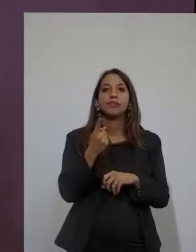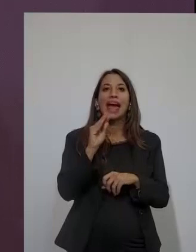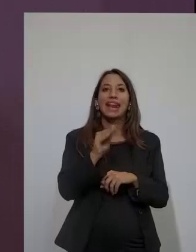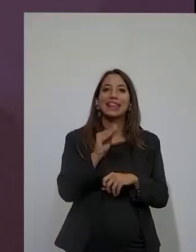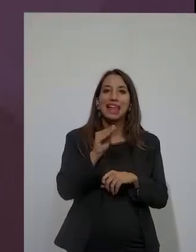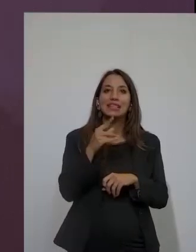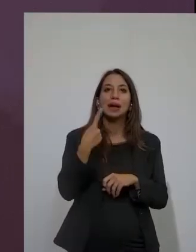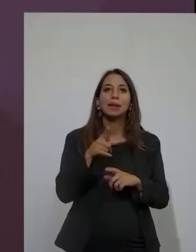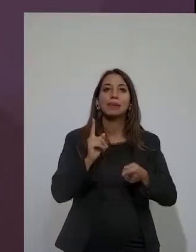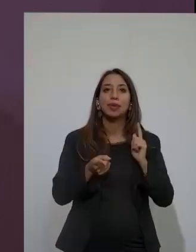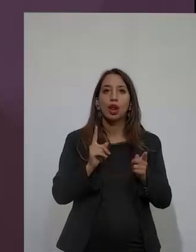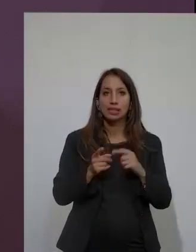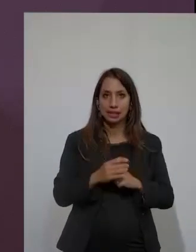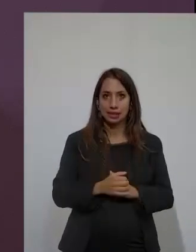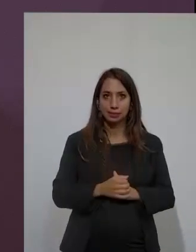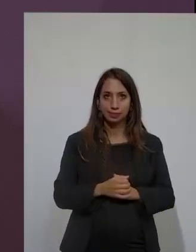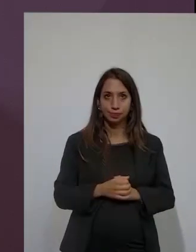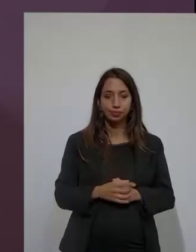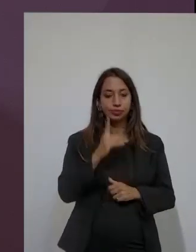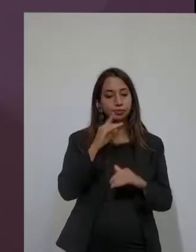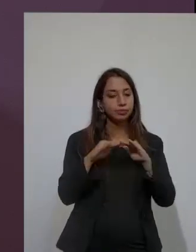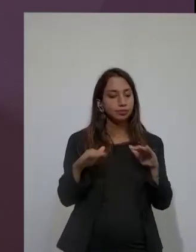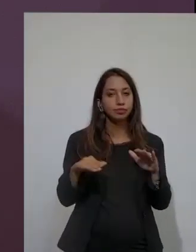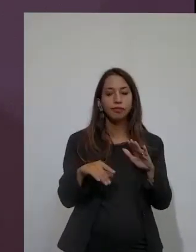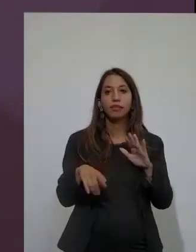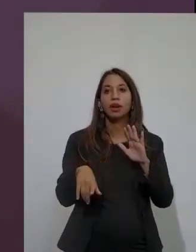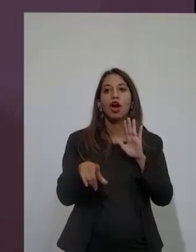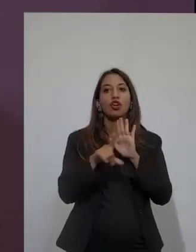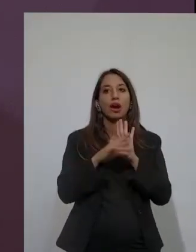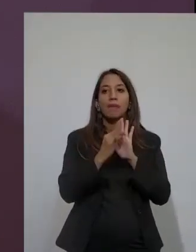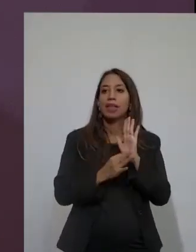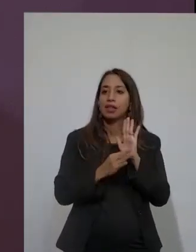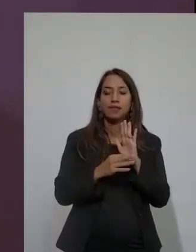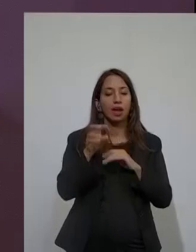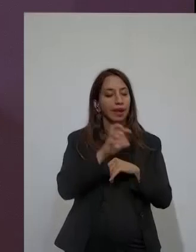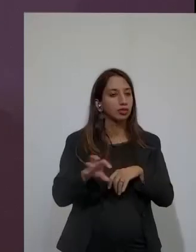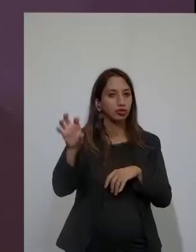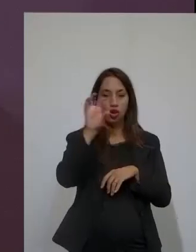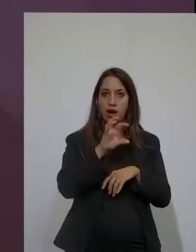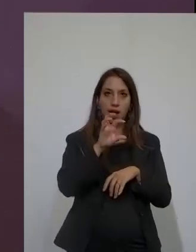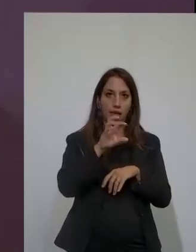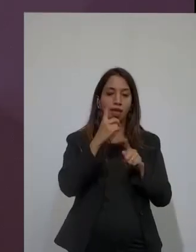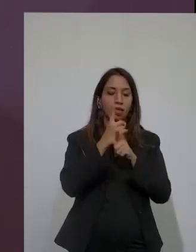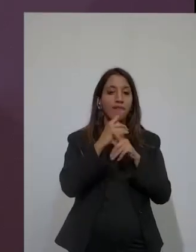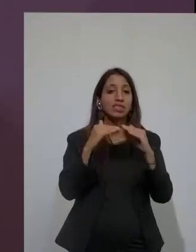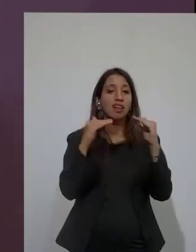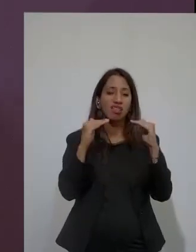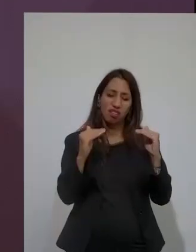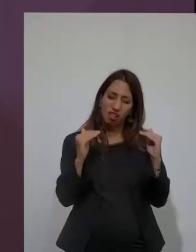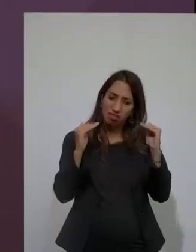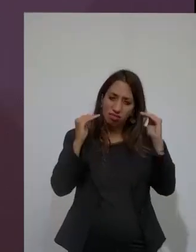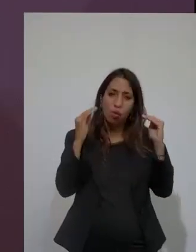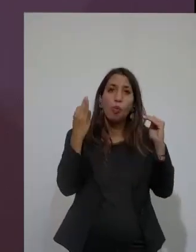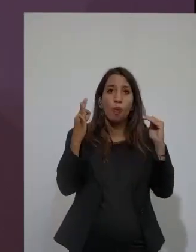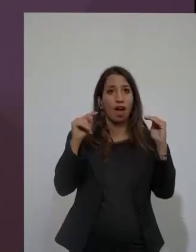per la politica. Innanzitutto le normative regionali devono prevedere standard qualitativi più elevati affinché